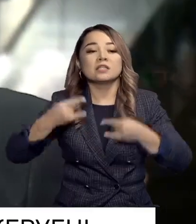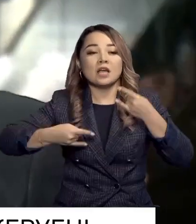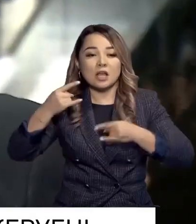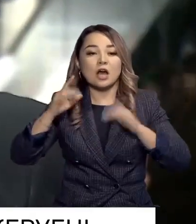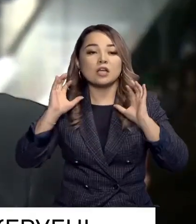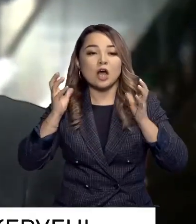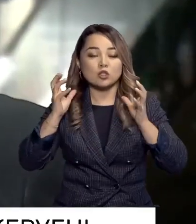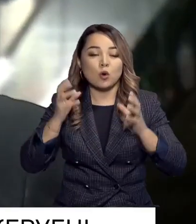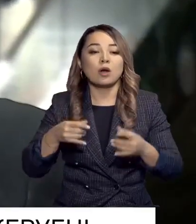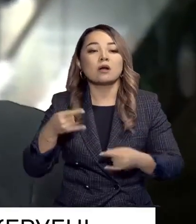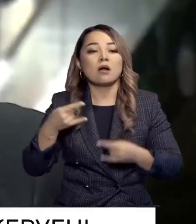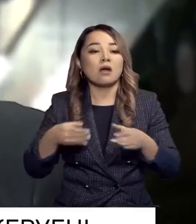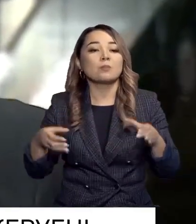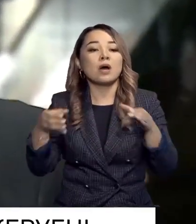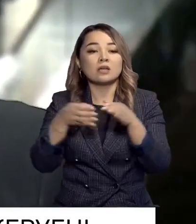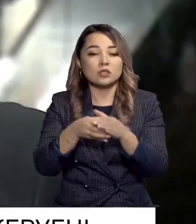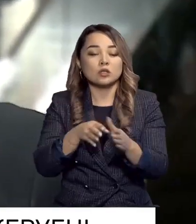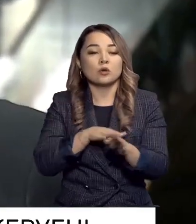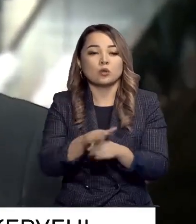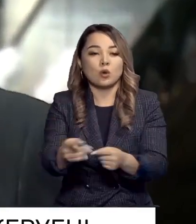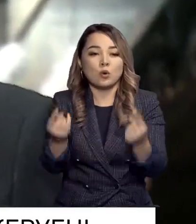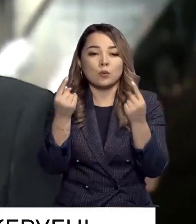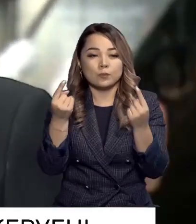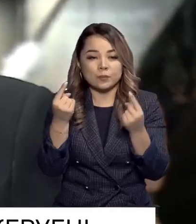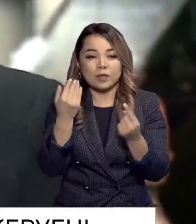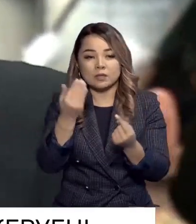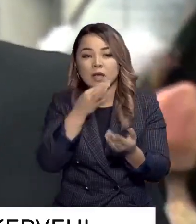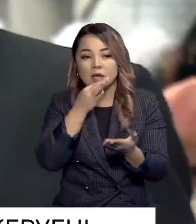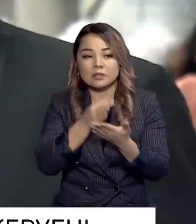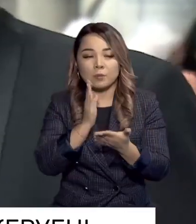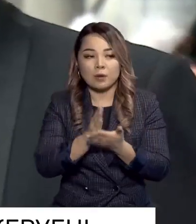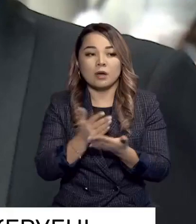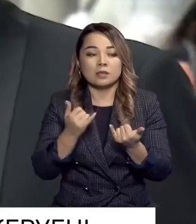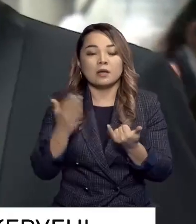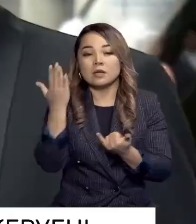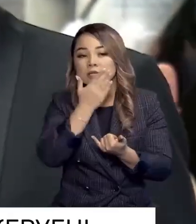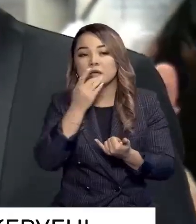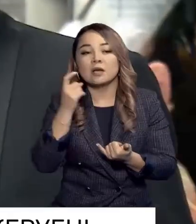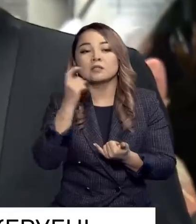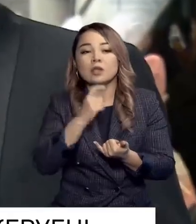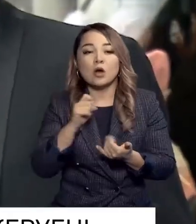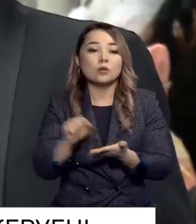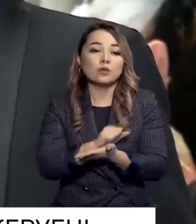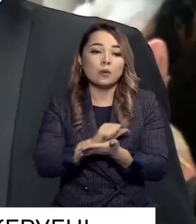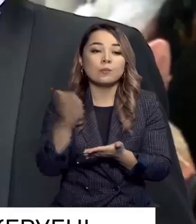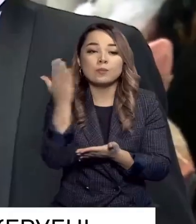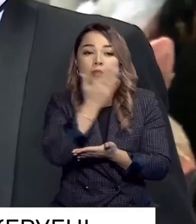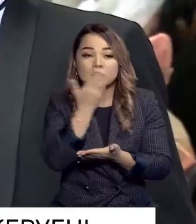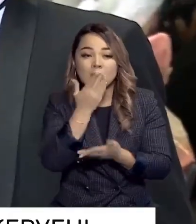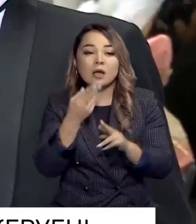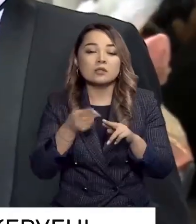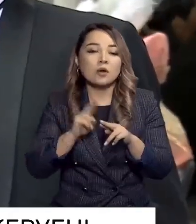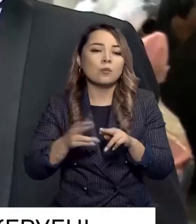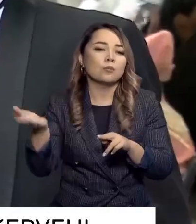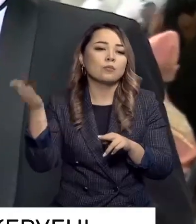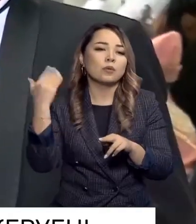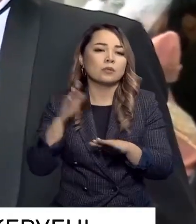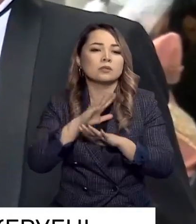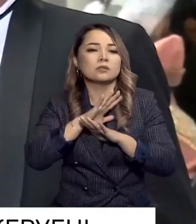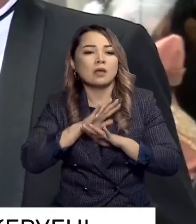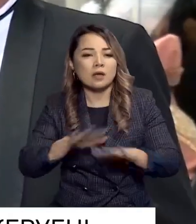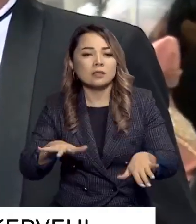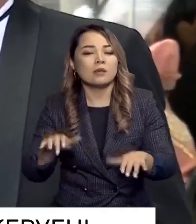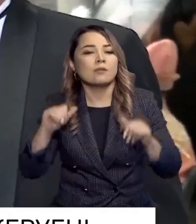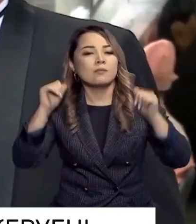ұлы бағдарламасының іске асқанын деп білемін. Байғали мырза, ал телехикая барысында көрермендер қандай бұрын соңды көпшілікке